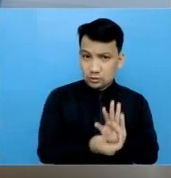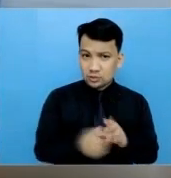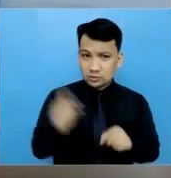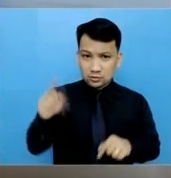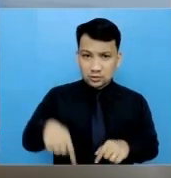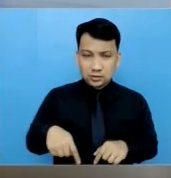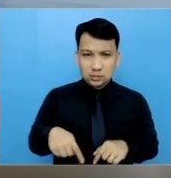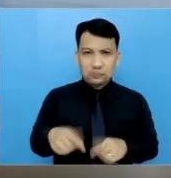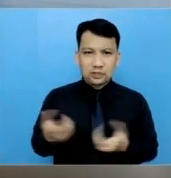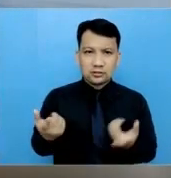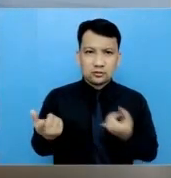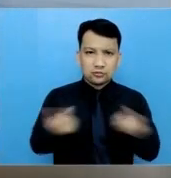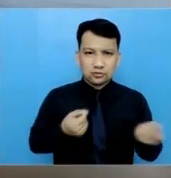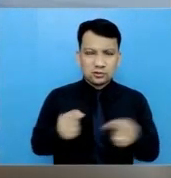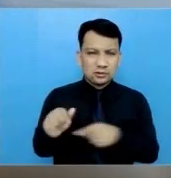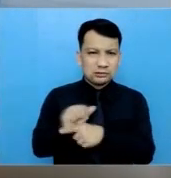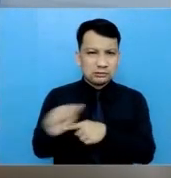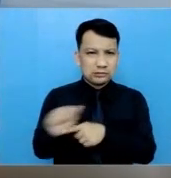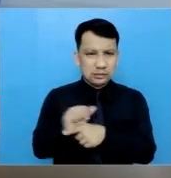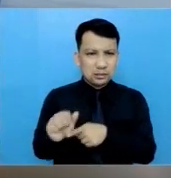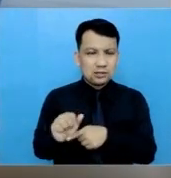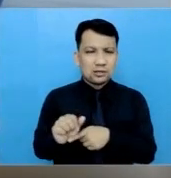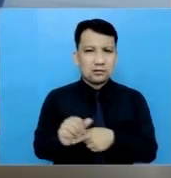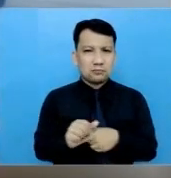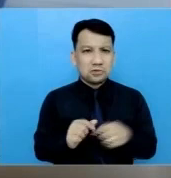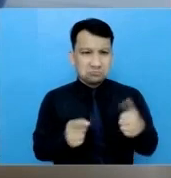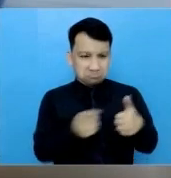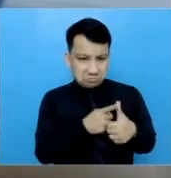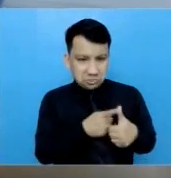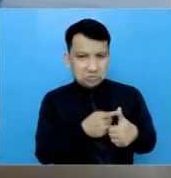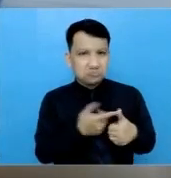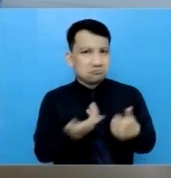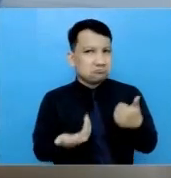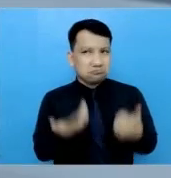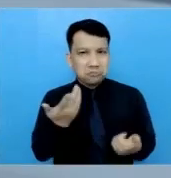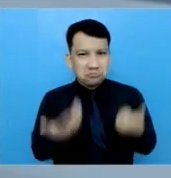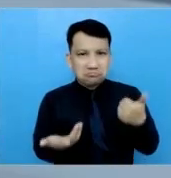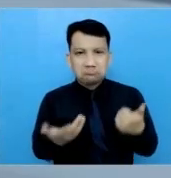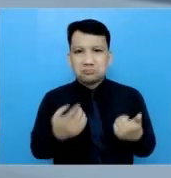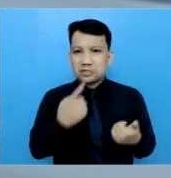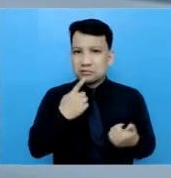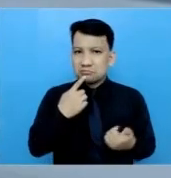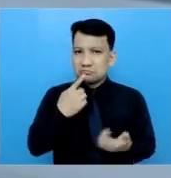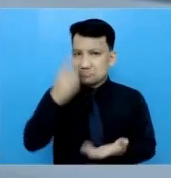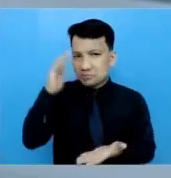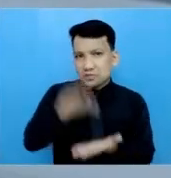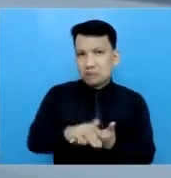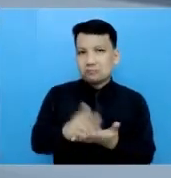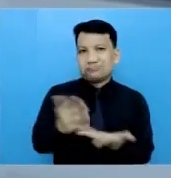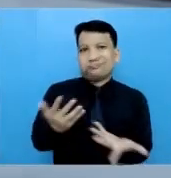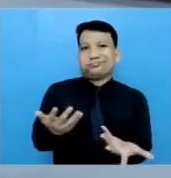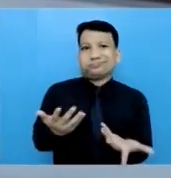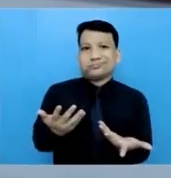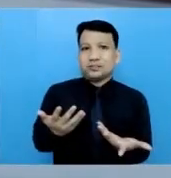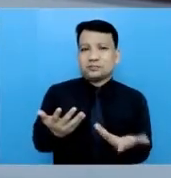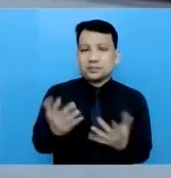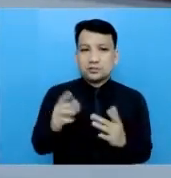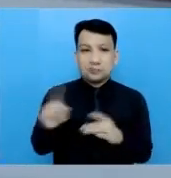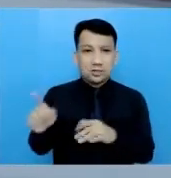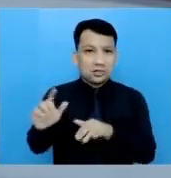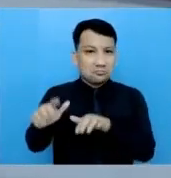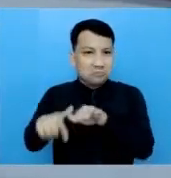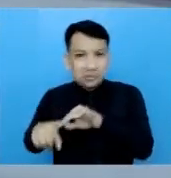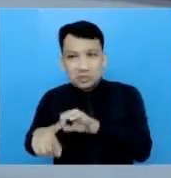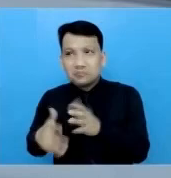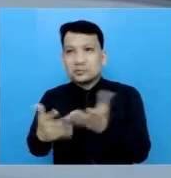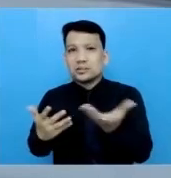kanyang training. So yan dito po, pa lang, A, hindi ka panipaniwala dahil special child, mga ngago ng